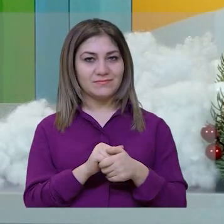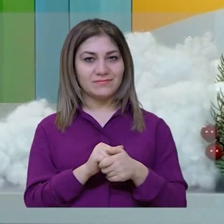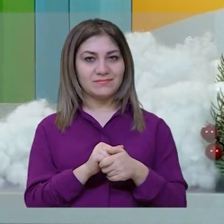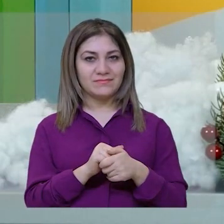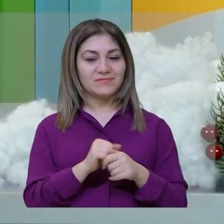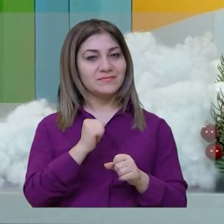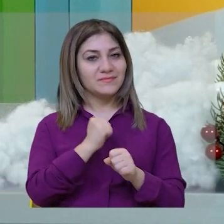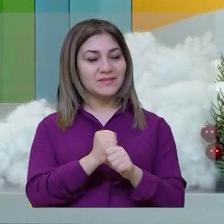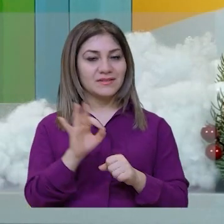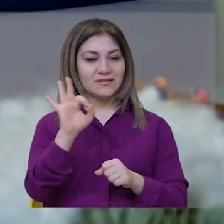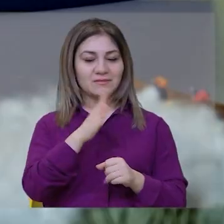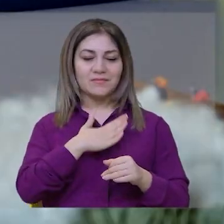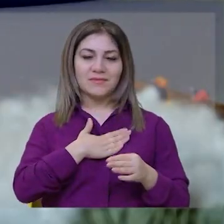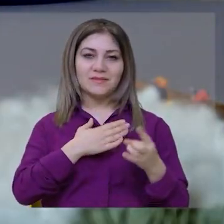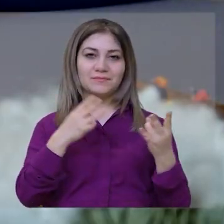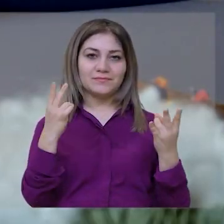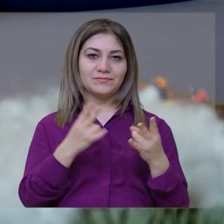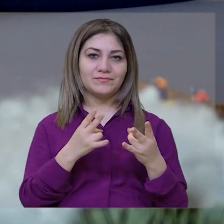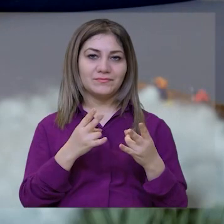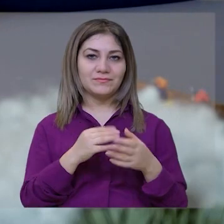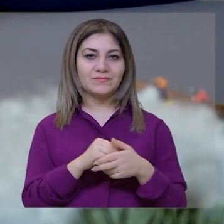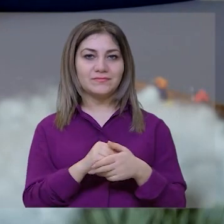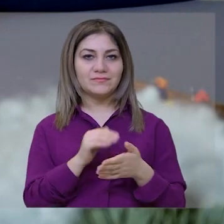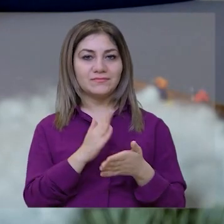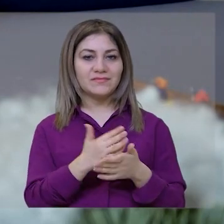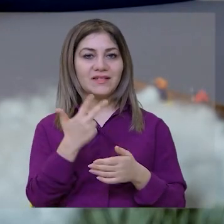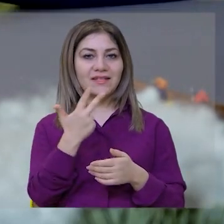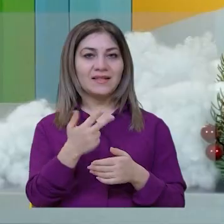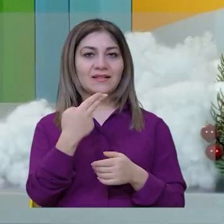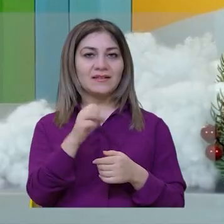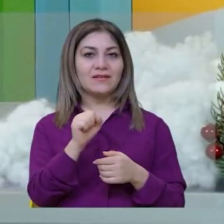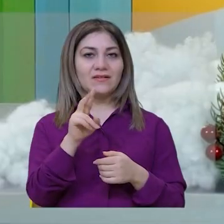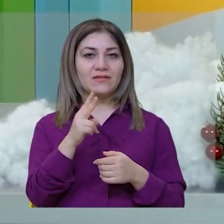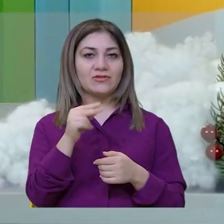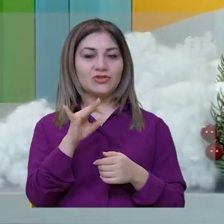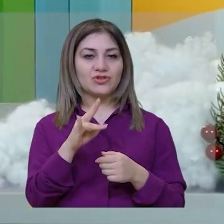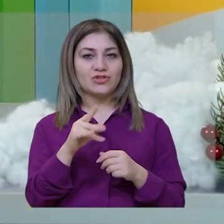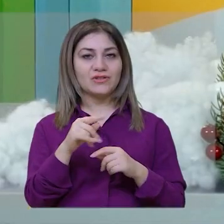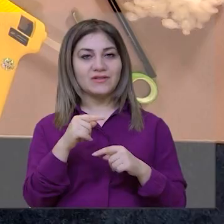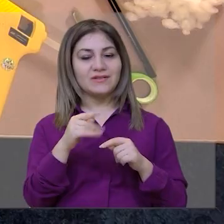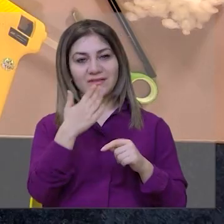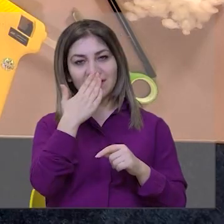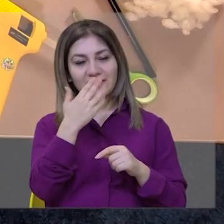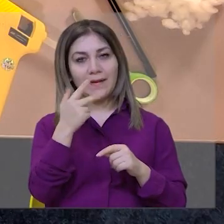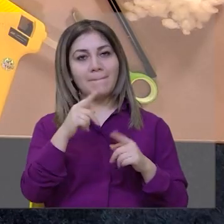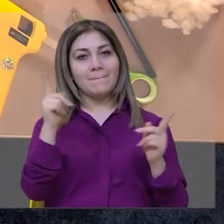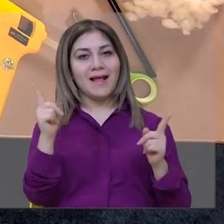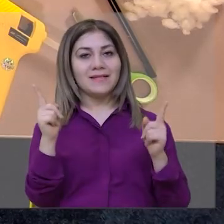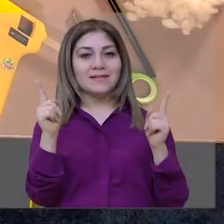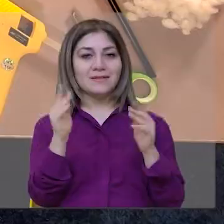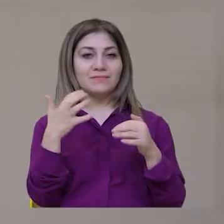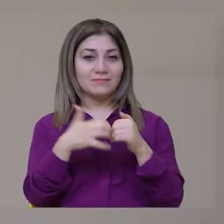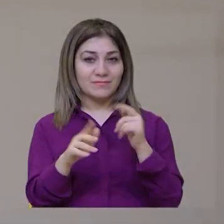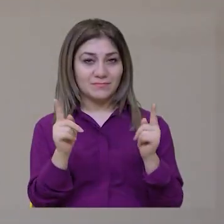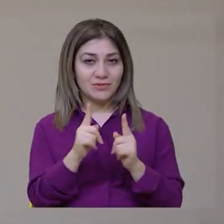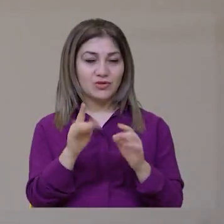ստանանք այն, մենք պետք է ունենանք 3 դարչիններ, մեծ, միջին և փոքր,